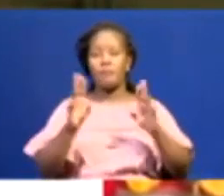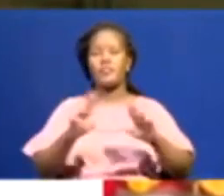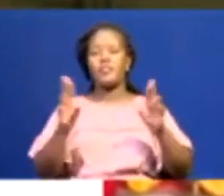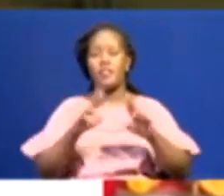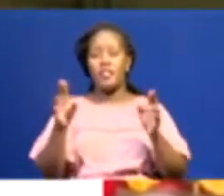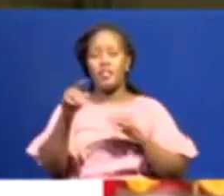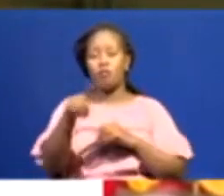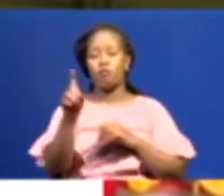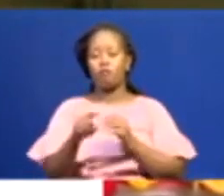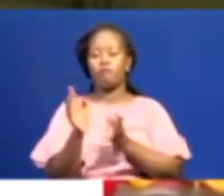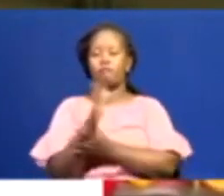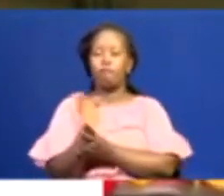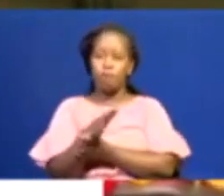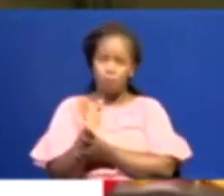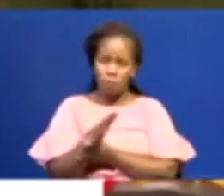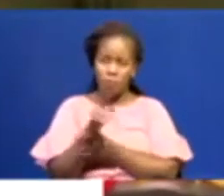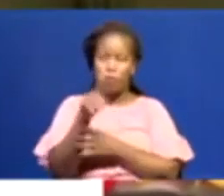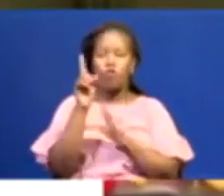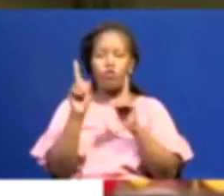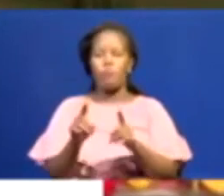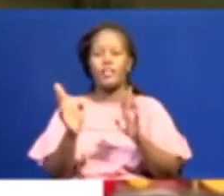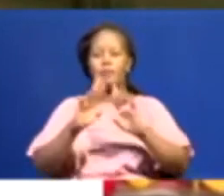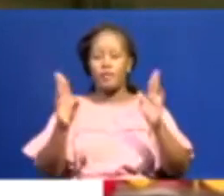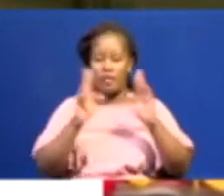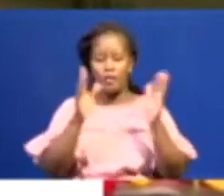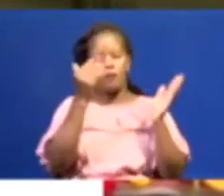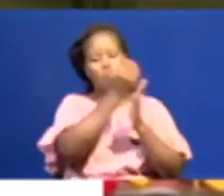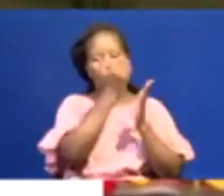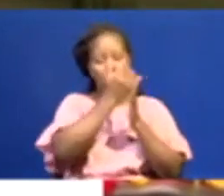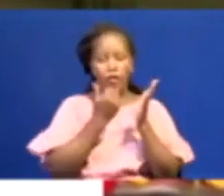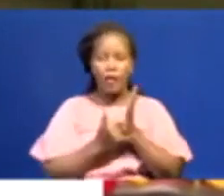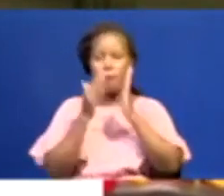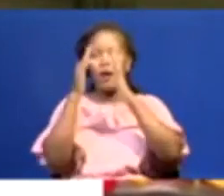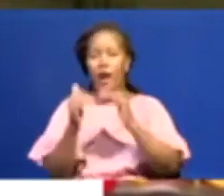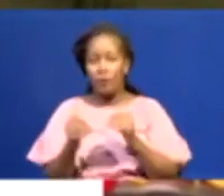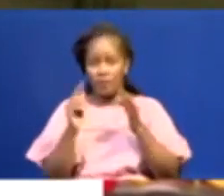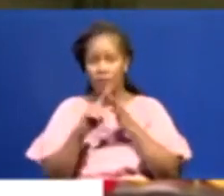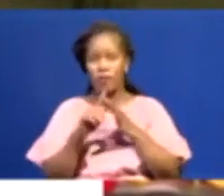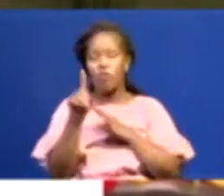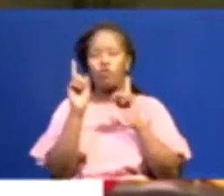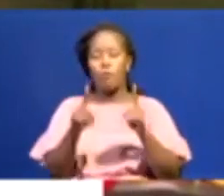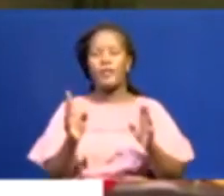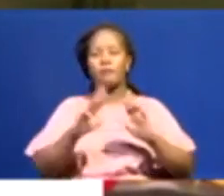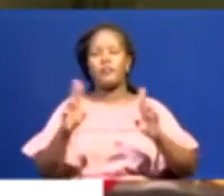uvuvi, mjipange na program ya housing, mjipange na digital